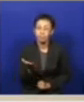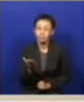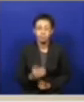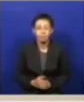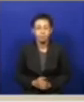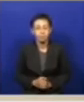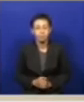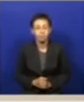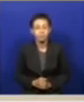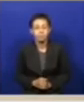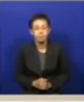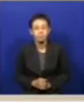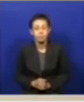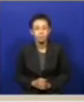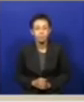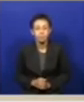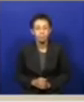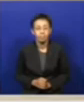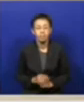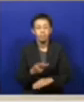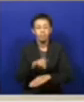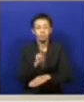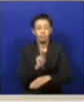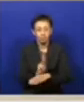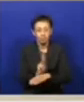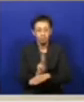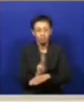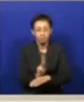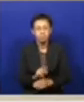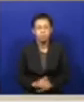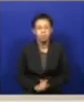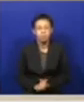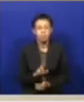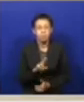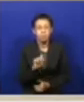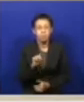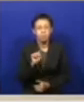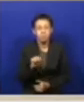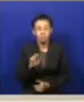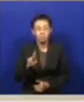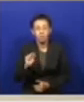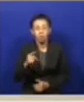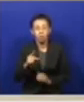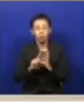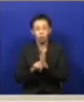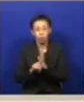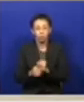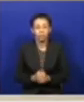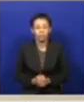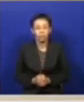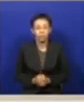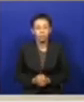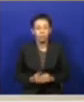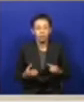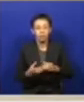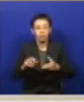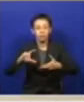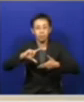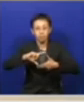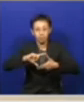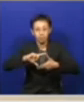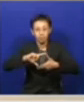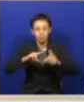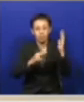ครับท่านประธานที่เคารพครับผมรองศาสตราจารย์รงค์บุญสวยขวัญพรรคพลังประชารัฐจากจังหวัดนคร